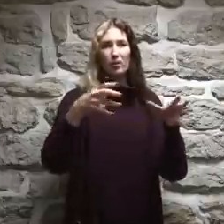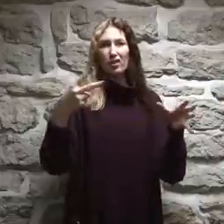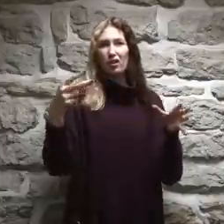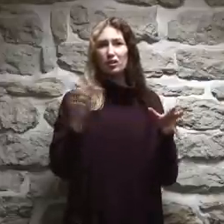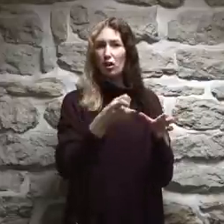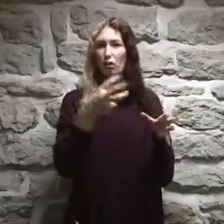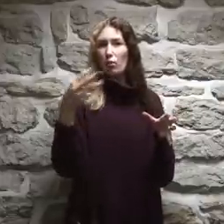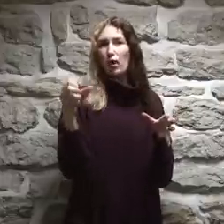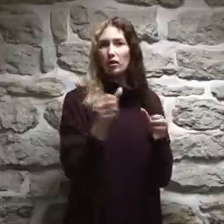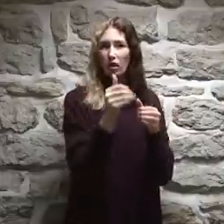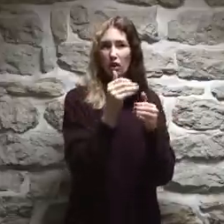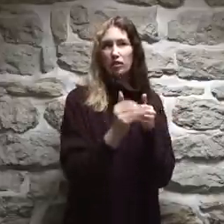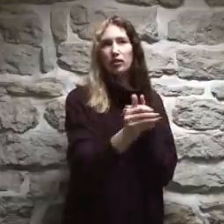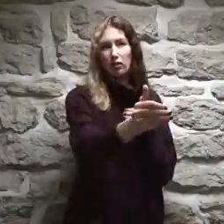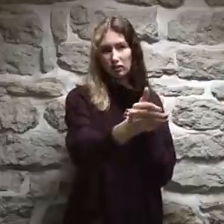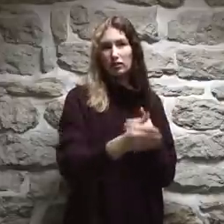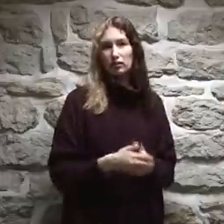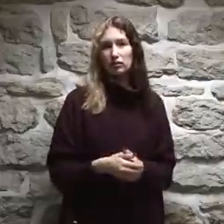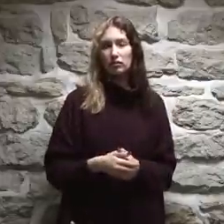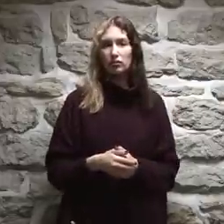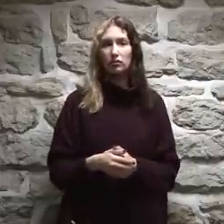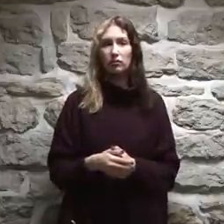jooksul ja